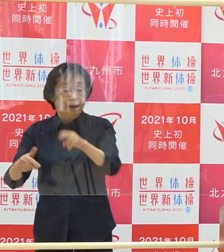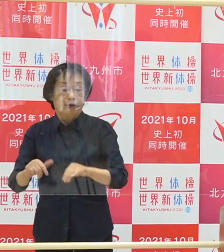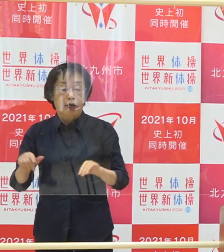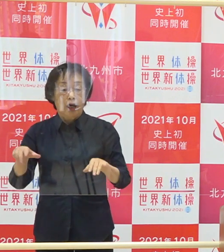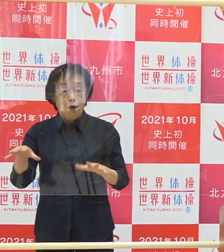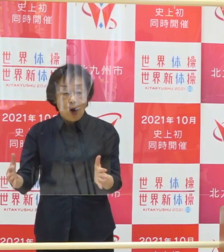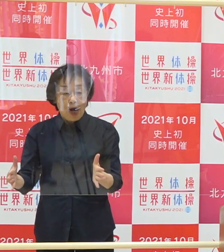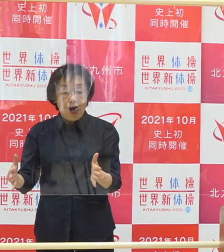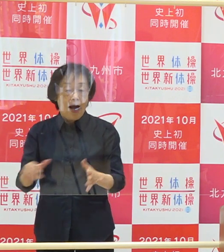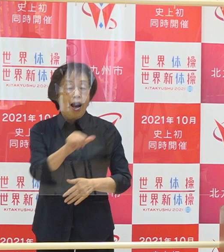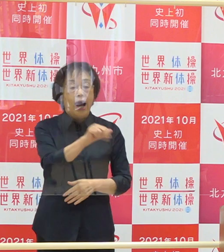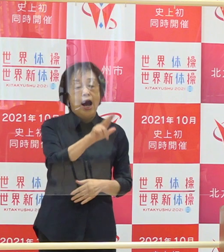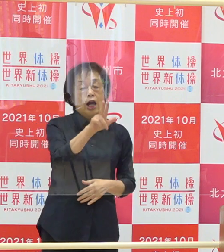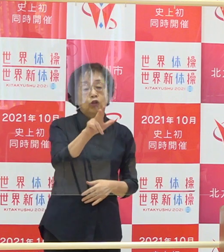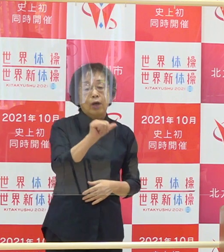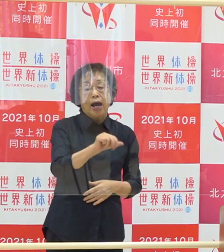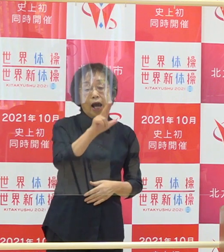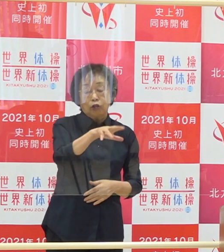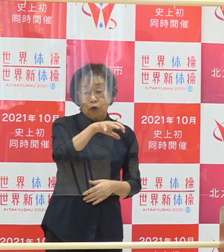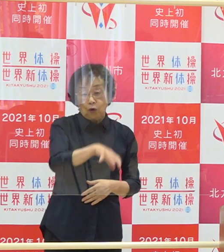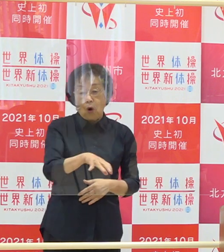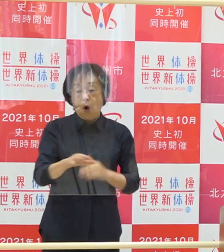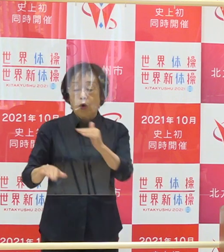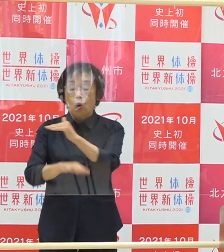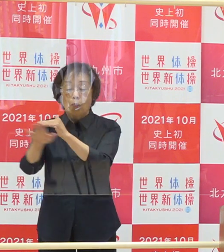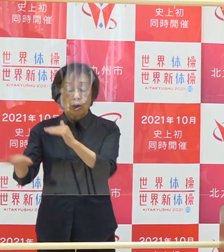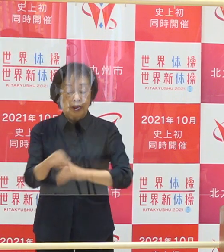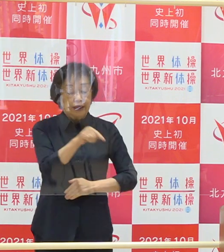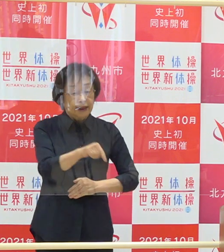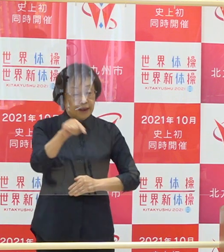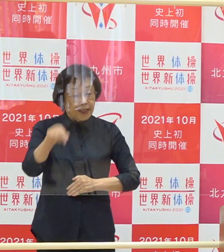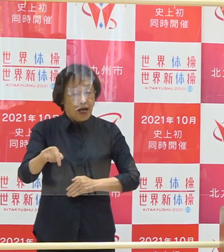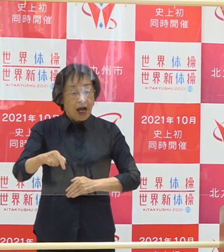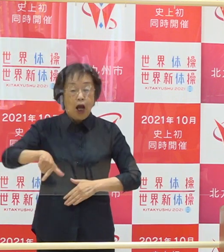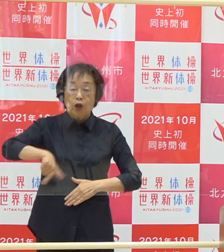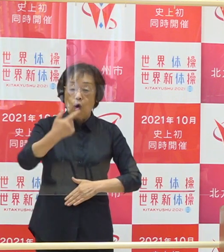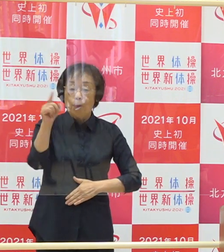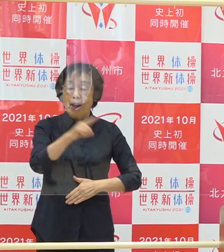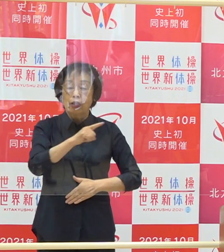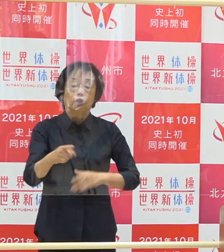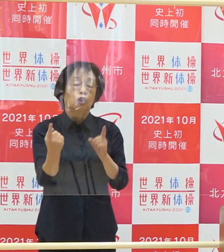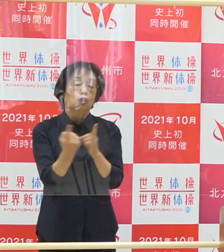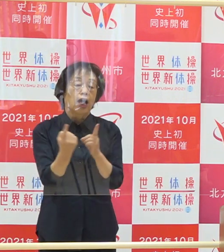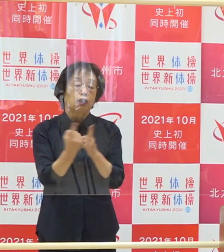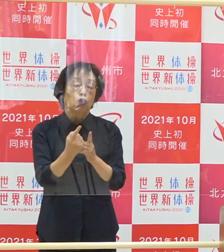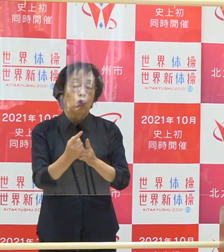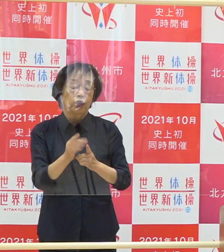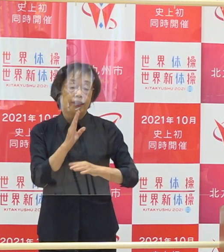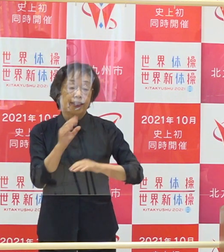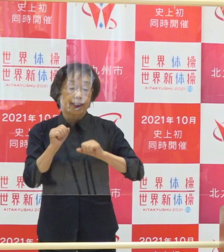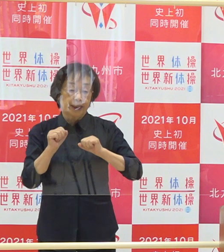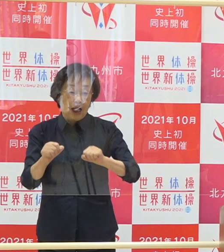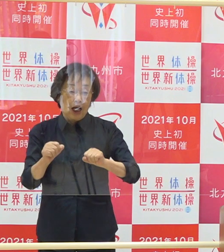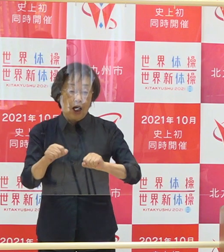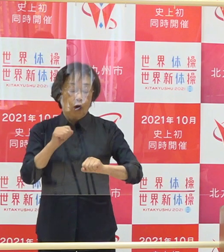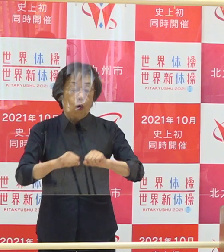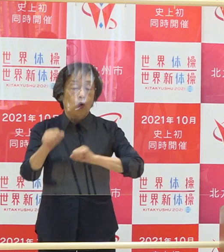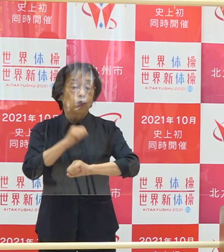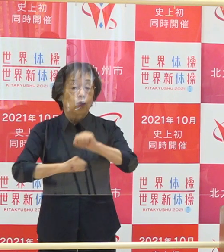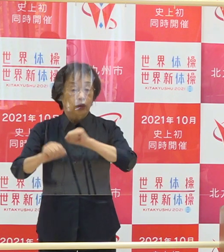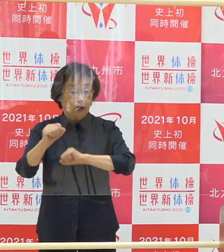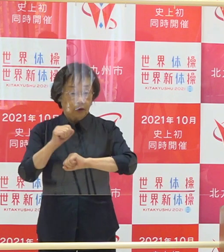ムスティで実施をいたします。1日約600の枠であります。こうした取り組みを通じまして、希望